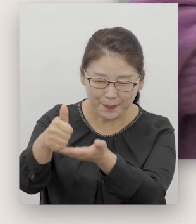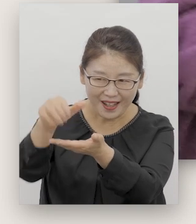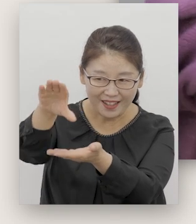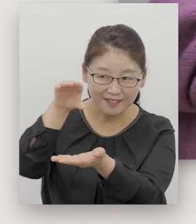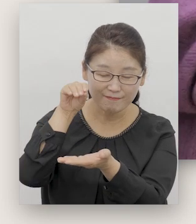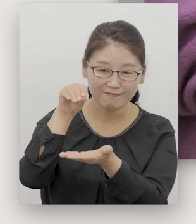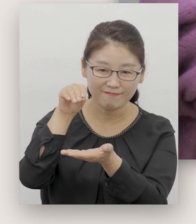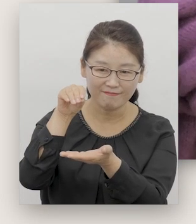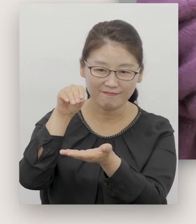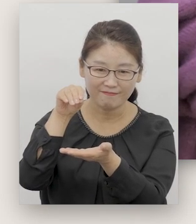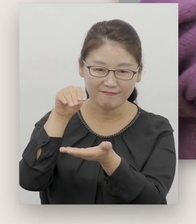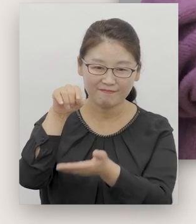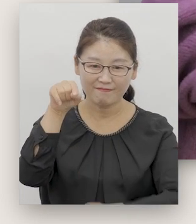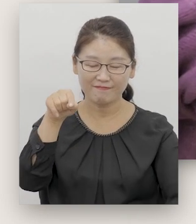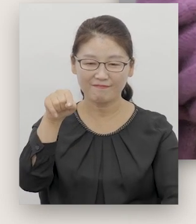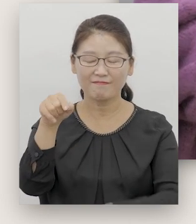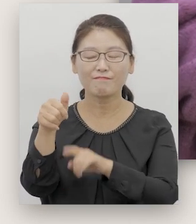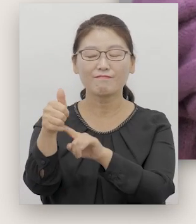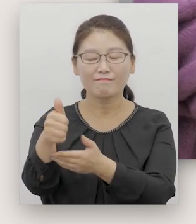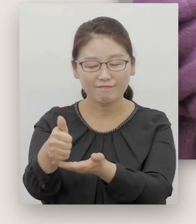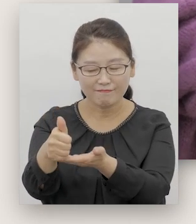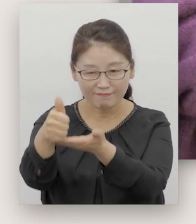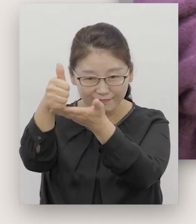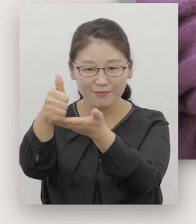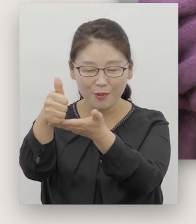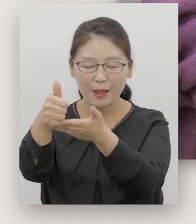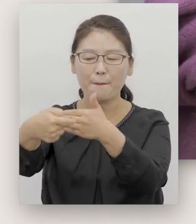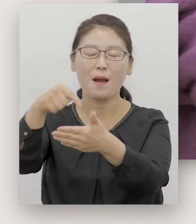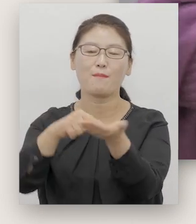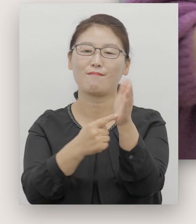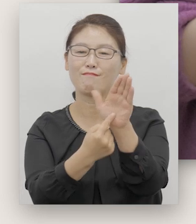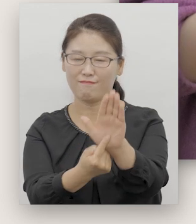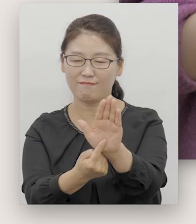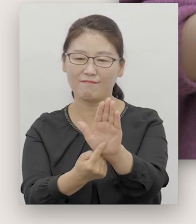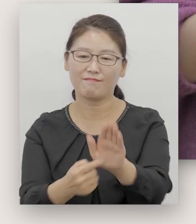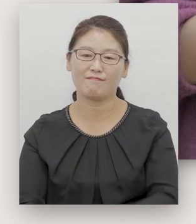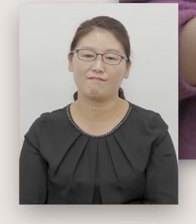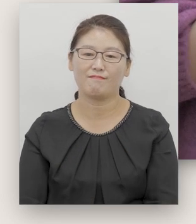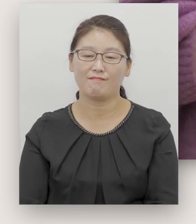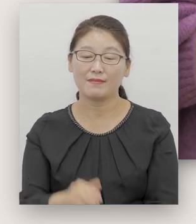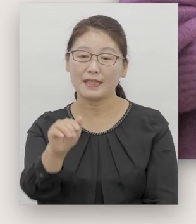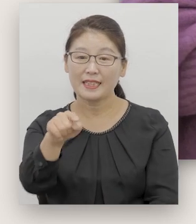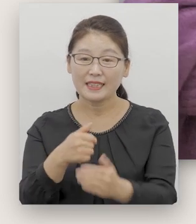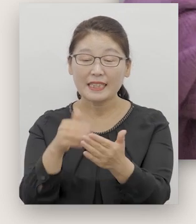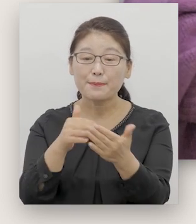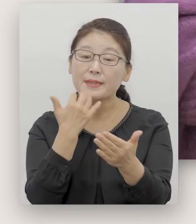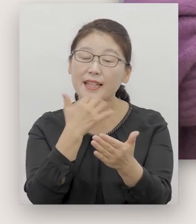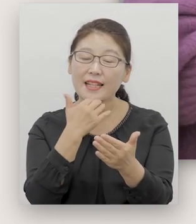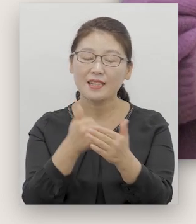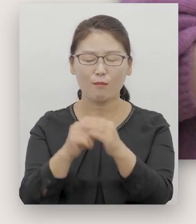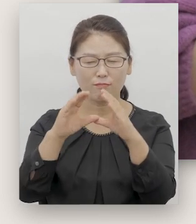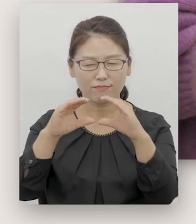할 수도 있어요. 그러니까 파스텔 톤의 그런 컬러감과 또 이제 검정색의 이런 하드 라인들 이런 것들이